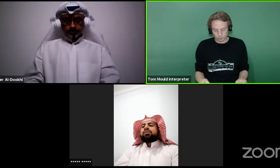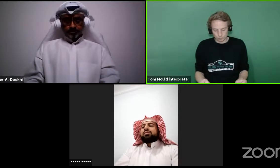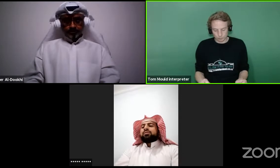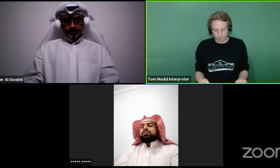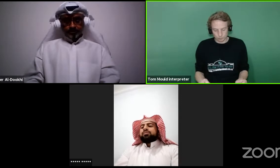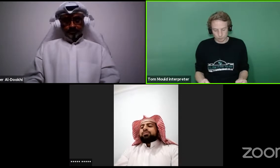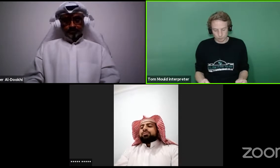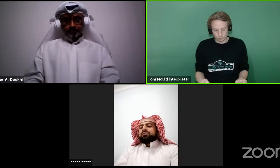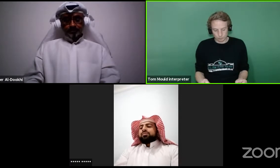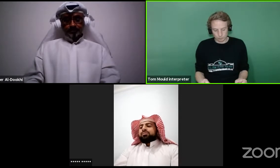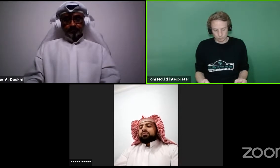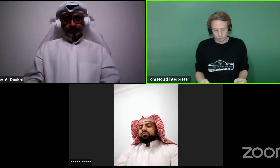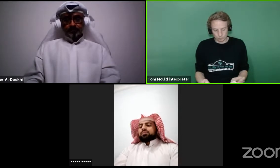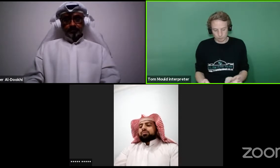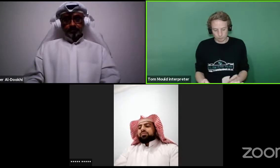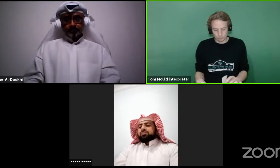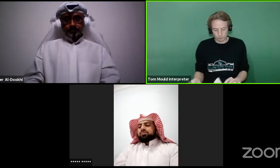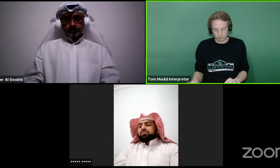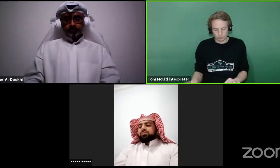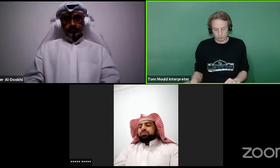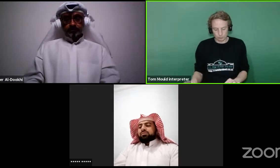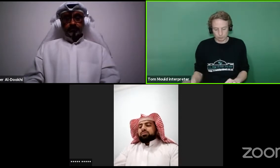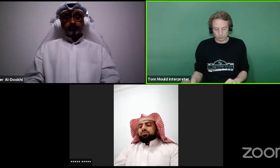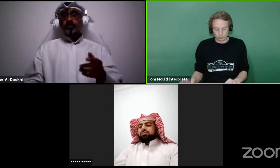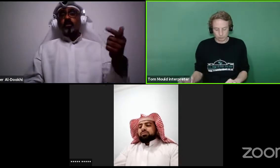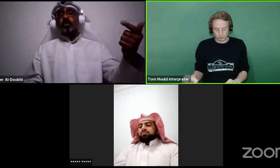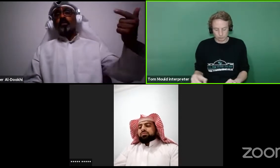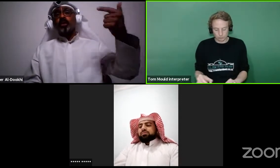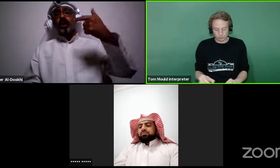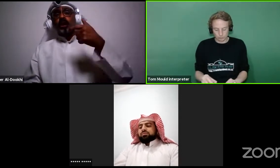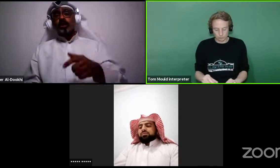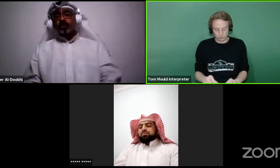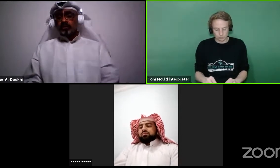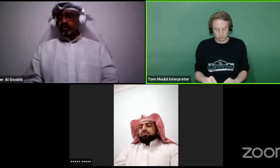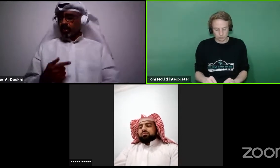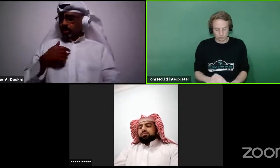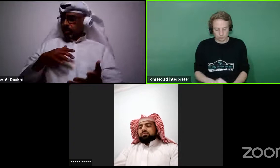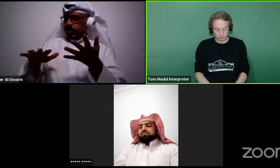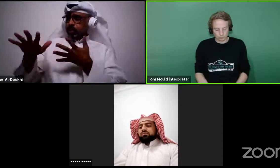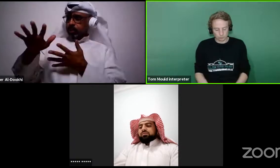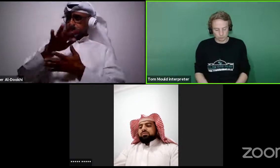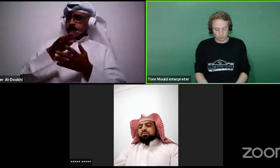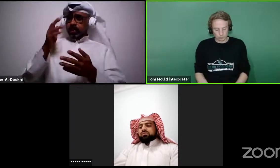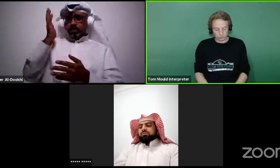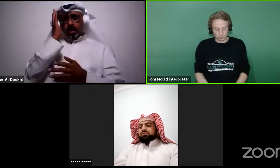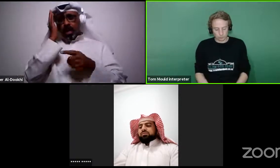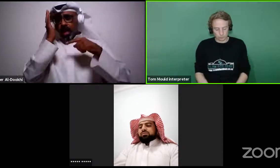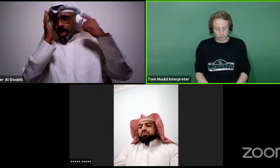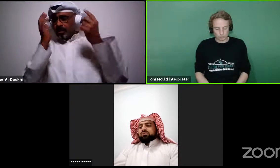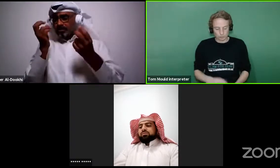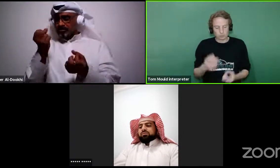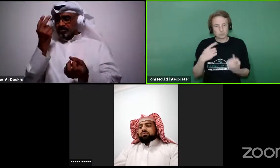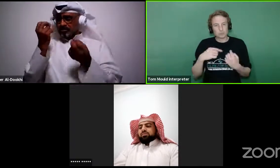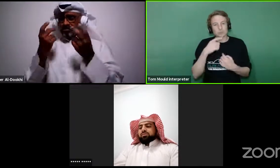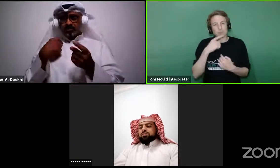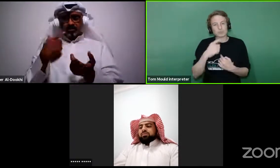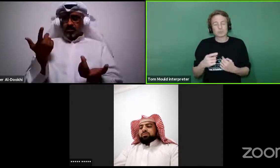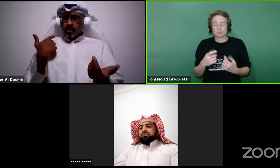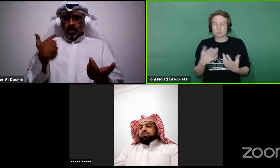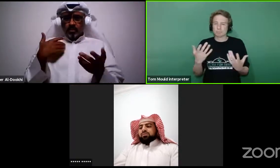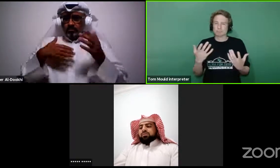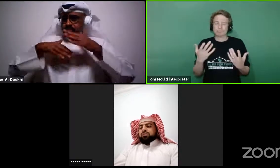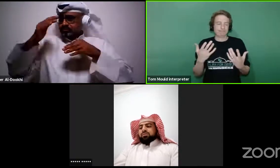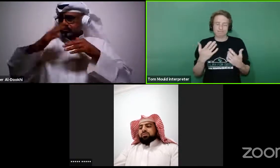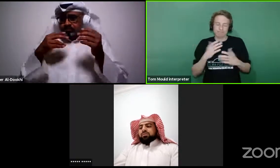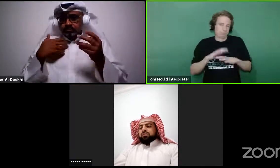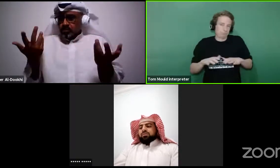بعالمين. They said, mixed up false dreams, and we are not skilled in the interpretation